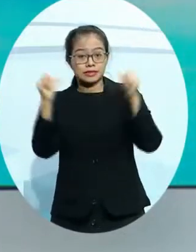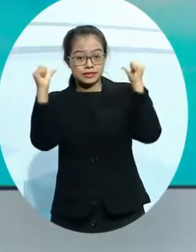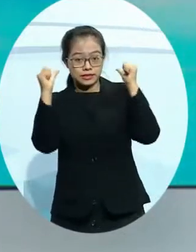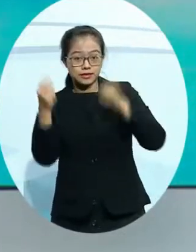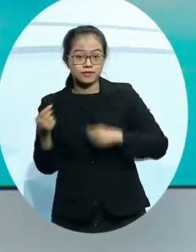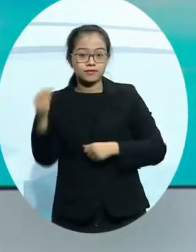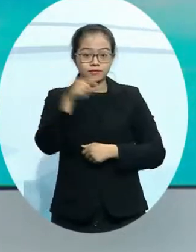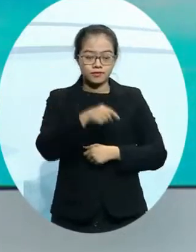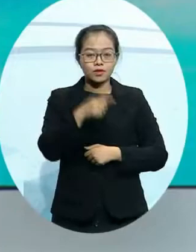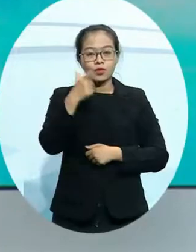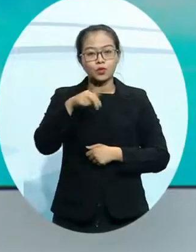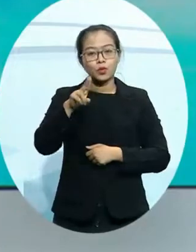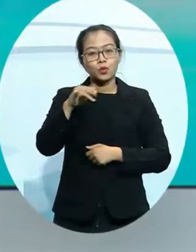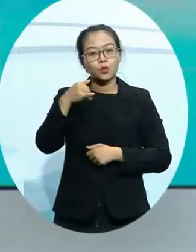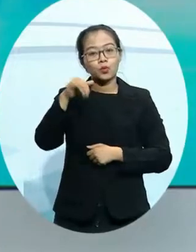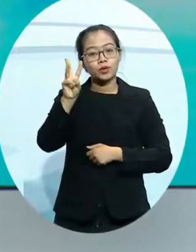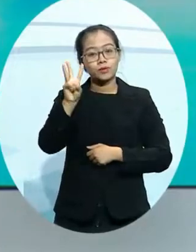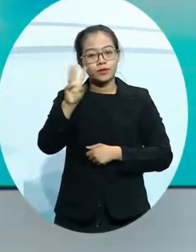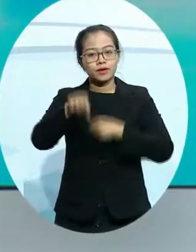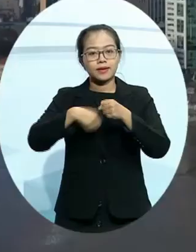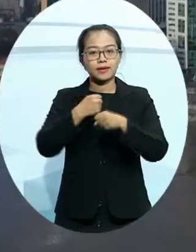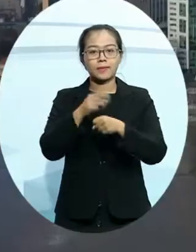quý 3/2022.